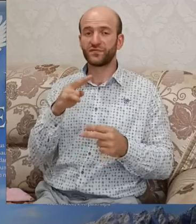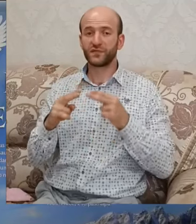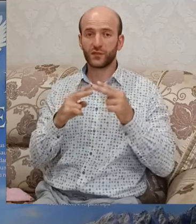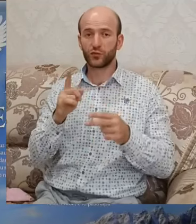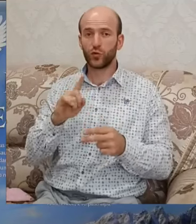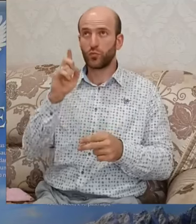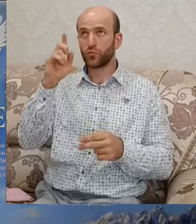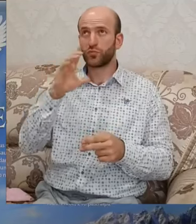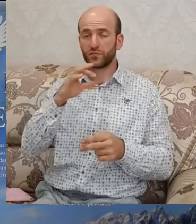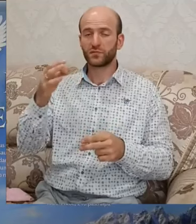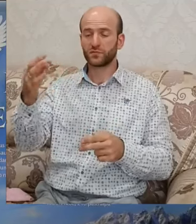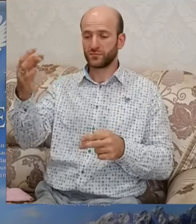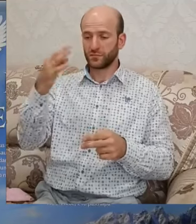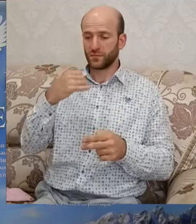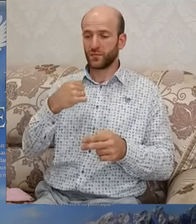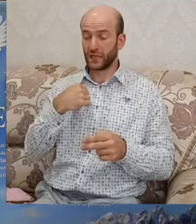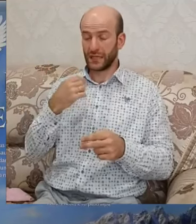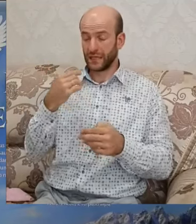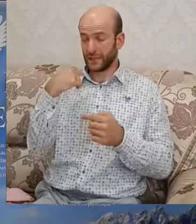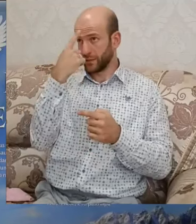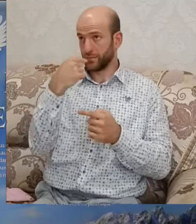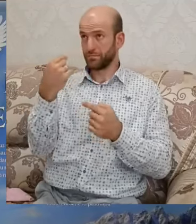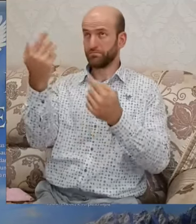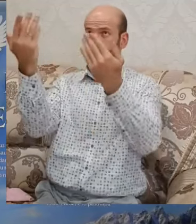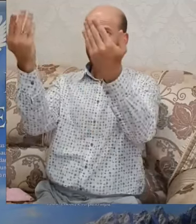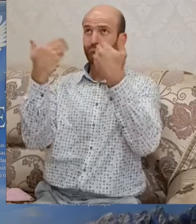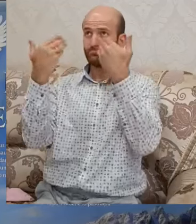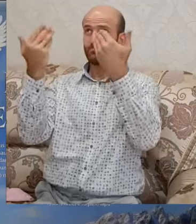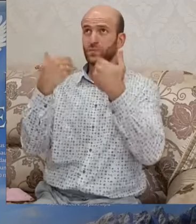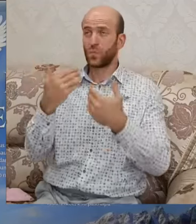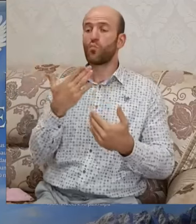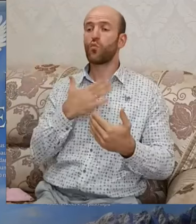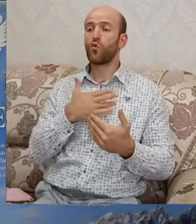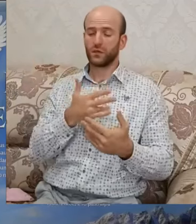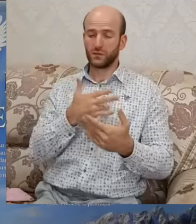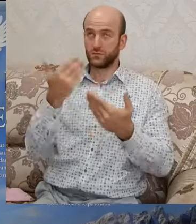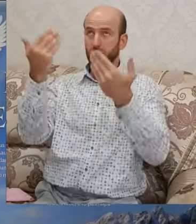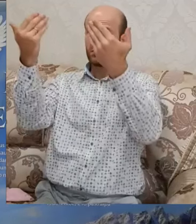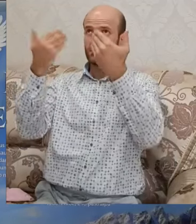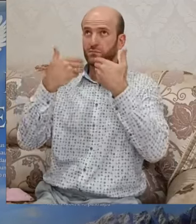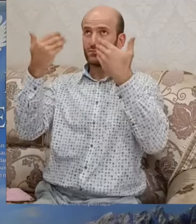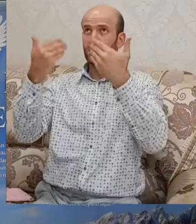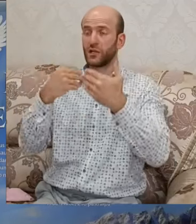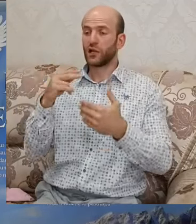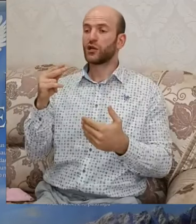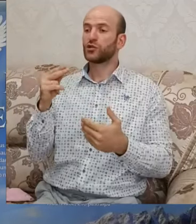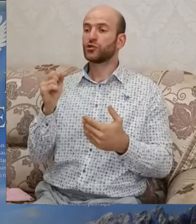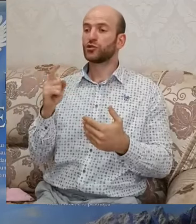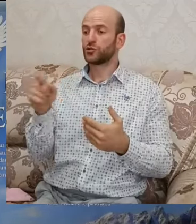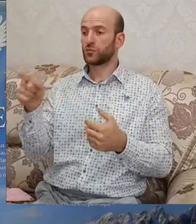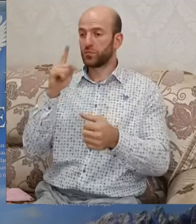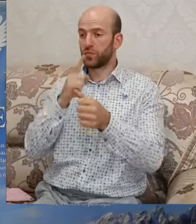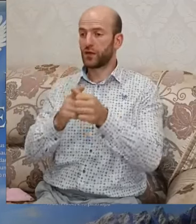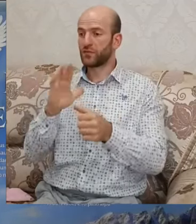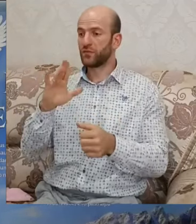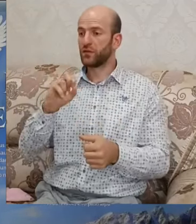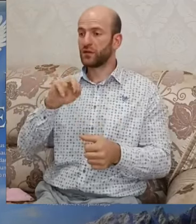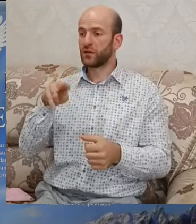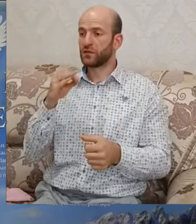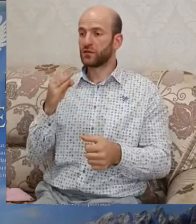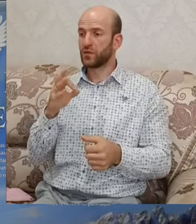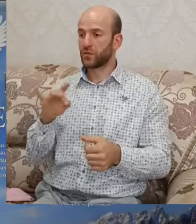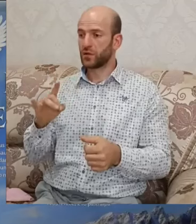говорил лично к моему сердцу. Per brolį Владимира Viešpats prakalbėjo. Через брата Владимира Господь проговорил.